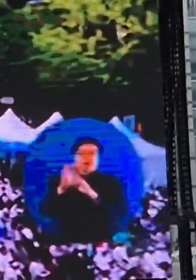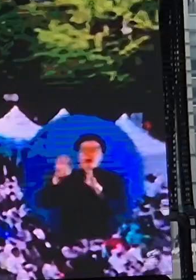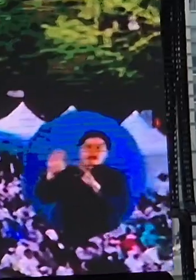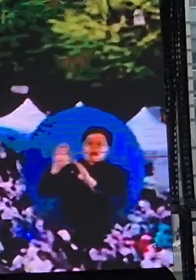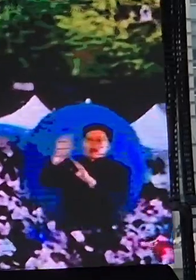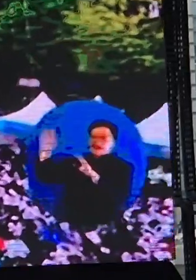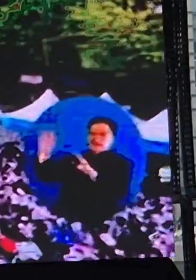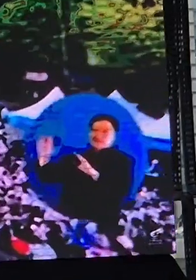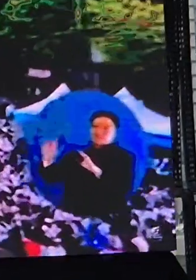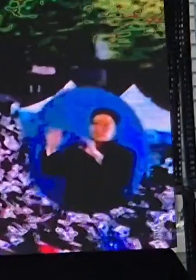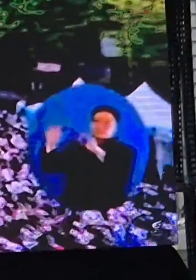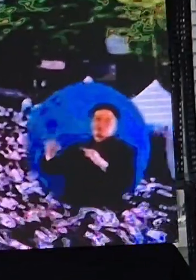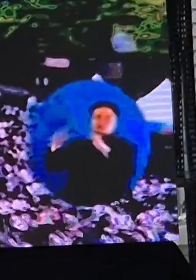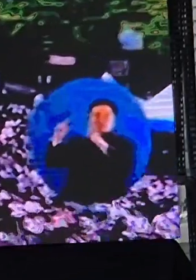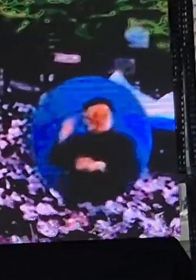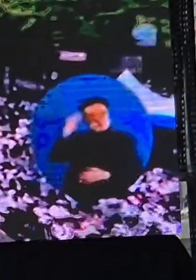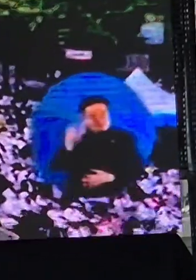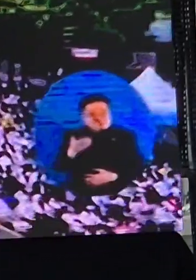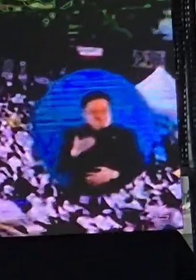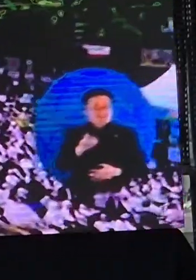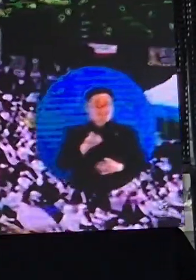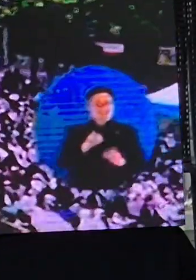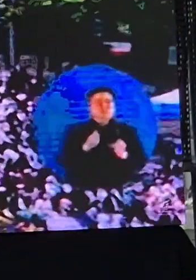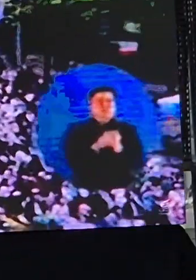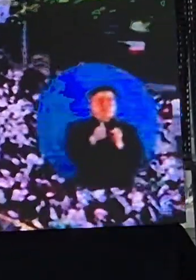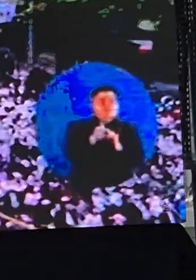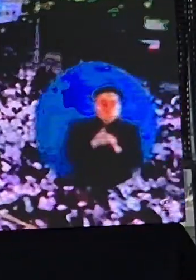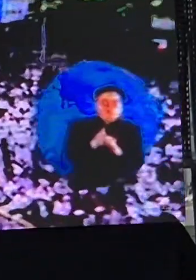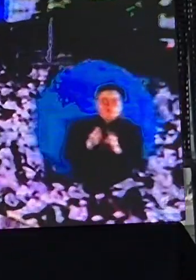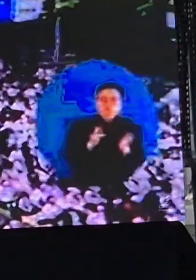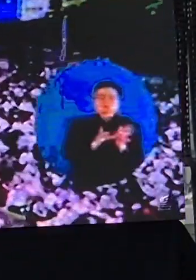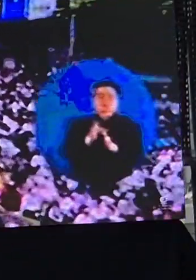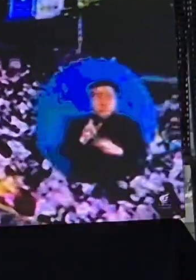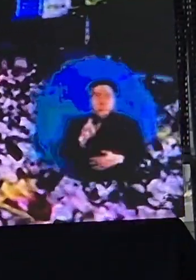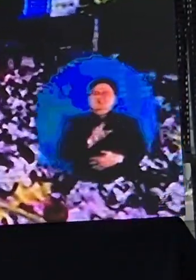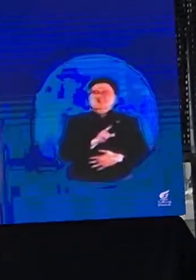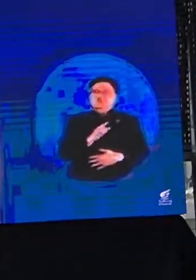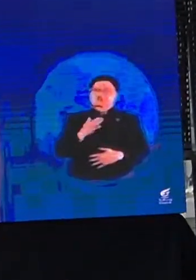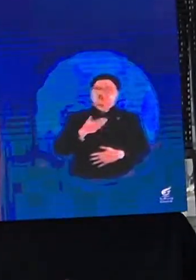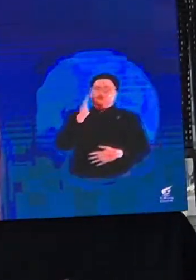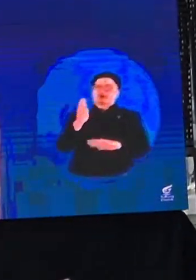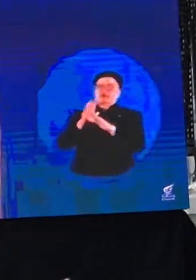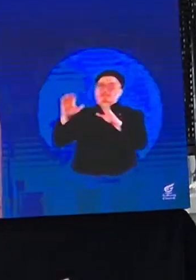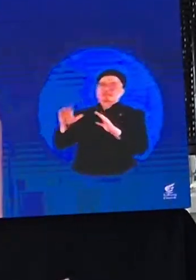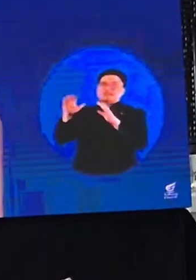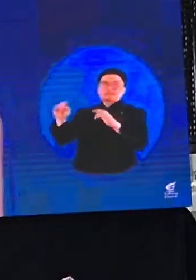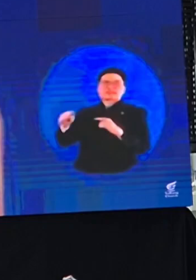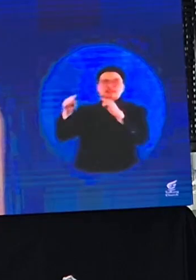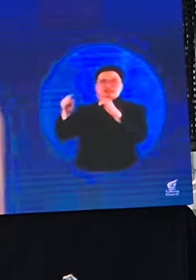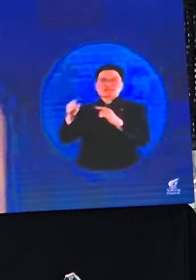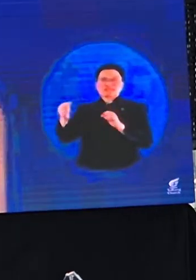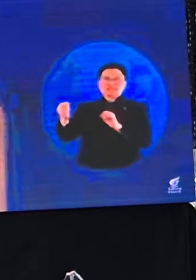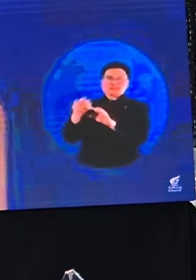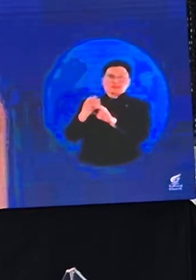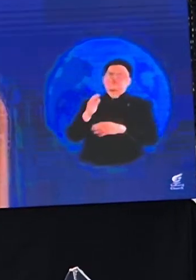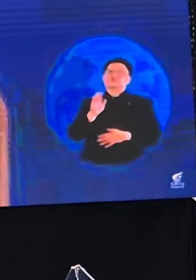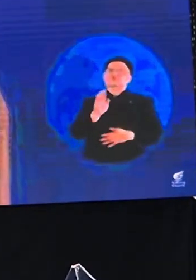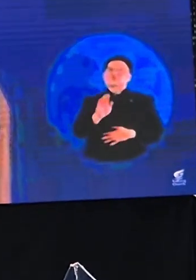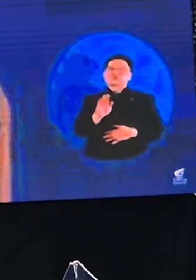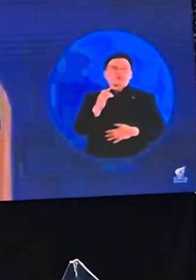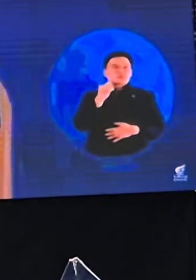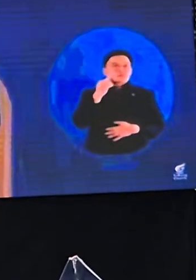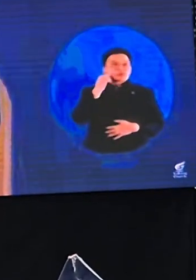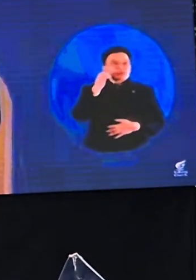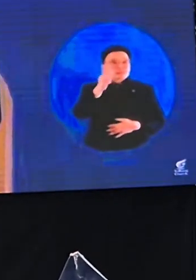들어가시겠냐고 물었습니다. 남편은 예수 이름으로요 라고 대답한 후에 그런데 목사님은